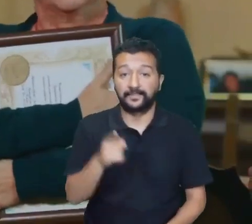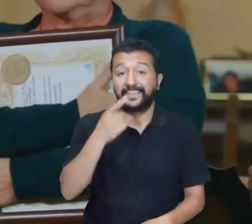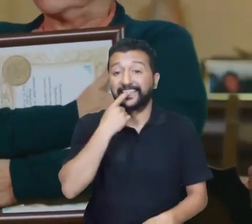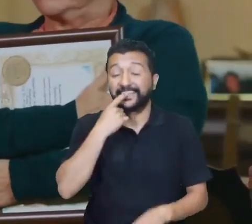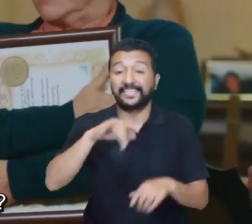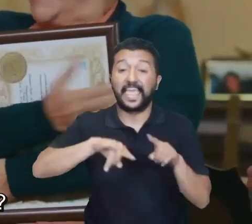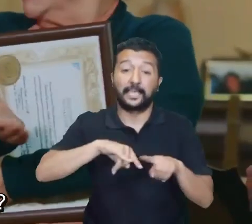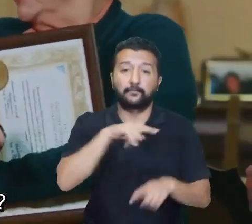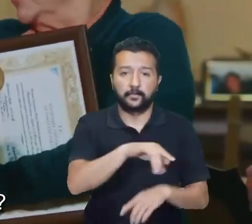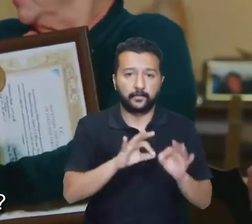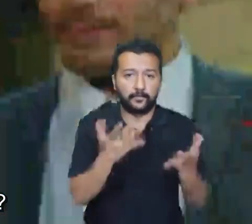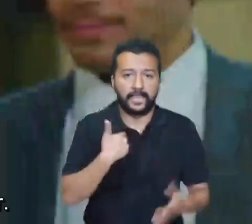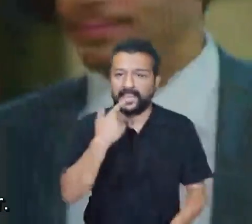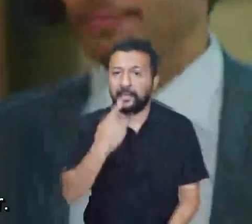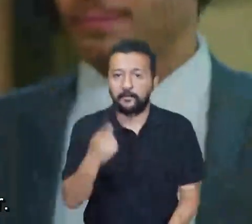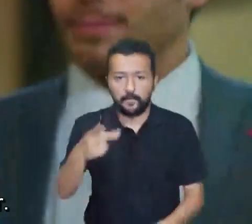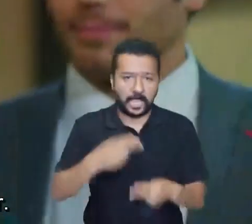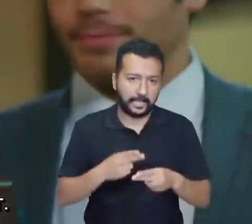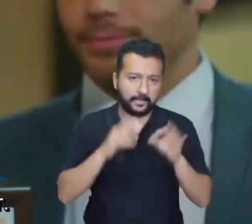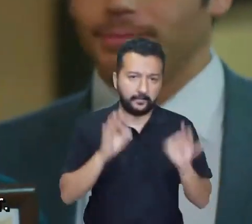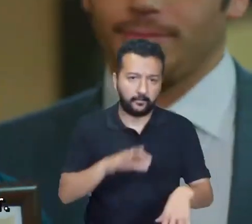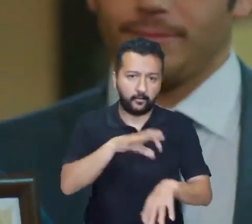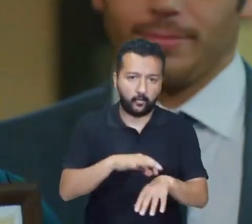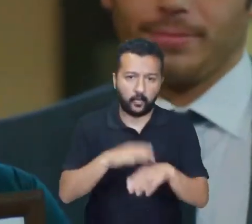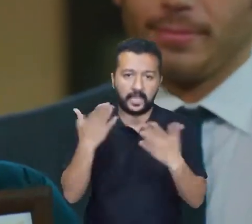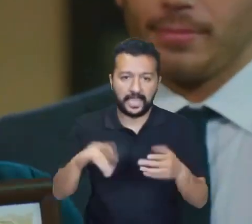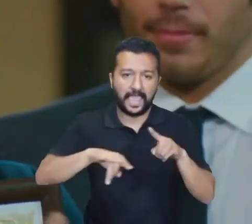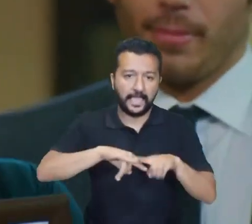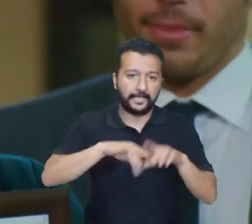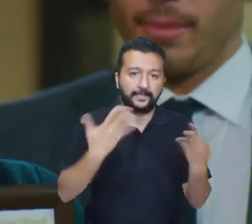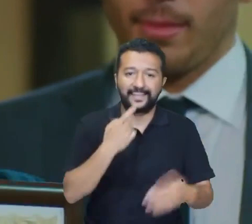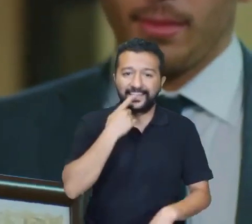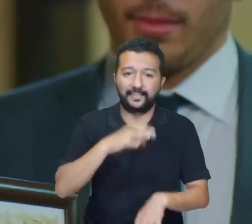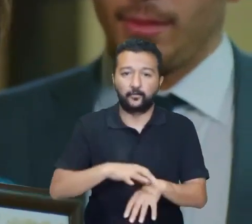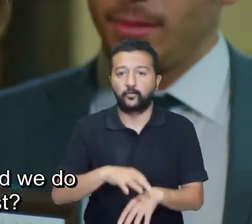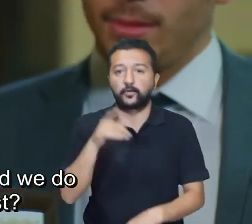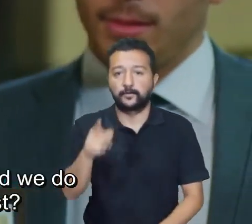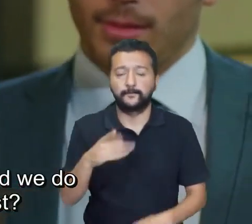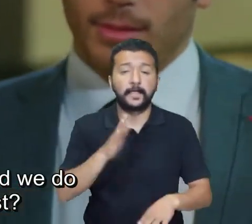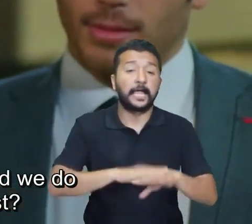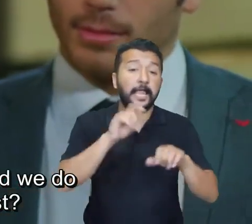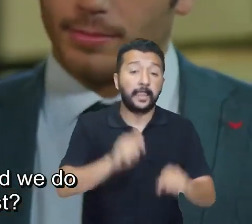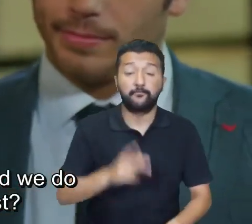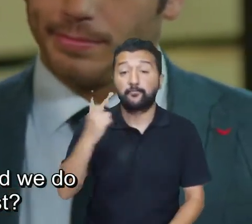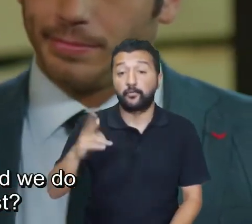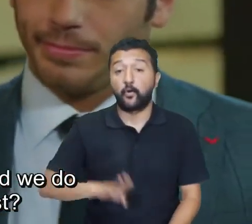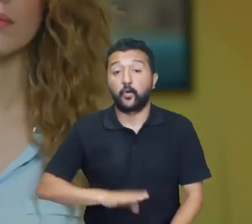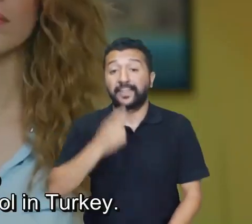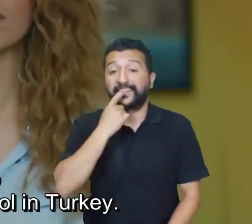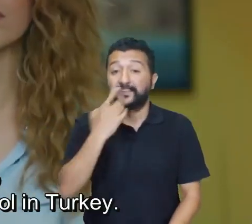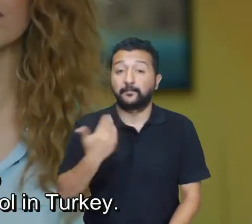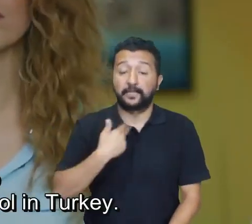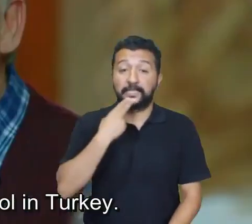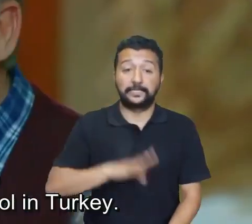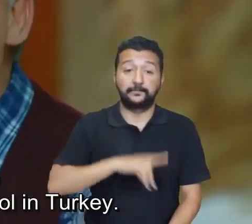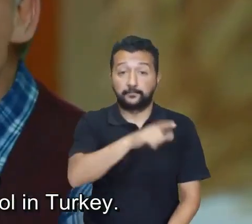Diş hekimi. Ben ne diyorum? Adı üstünde işte doktor. Hekim, diş doktoru. Ne yapalım ya, onun oğlu dişçiyse?